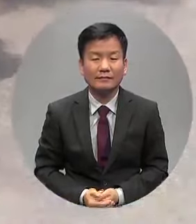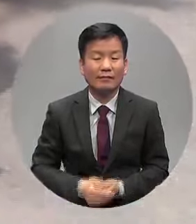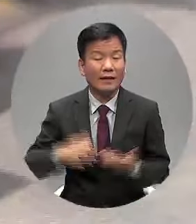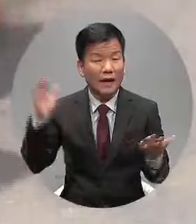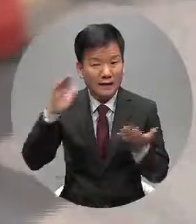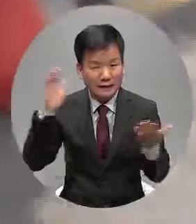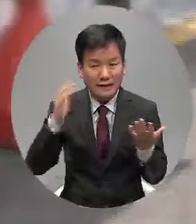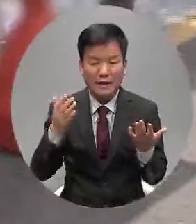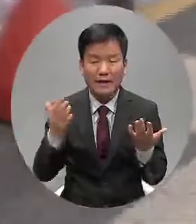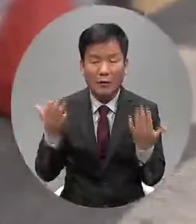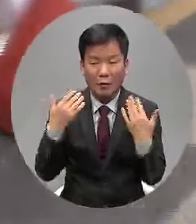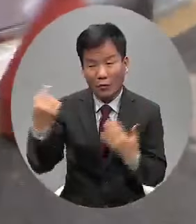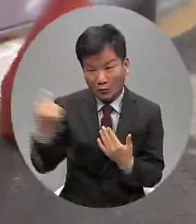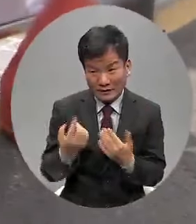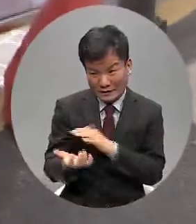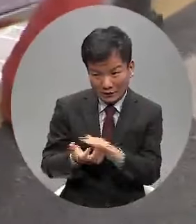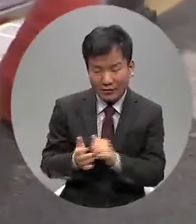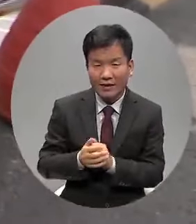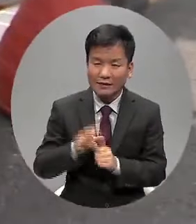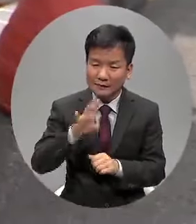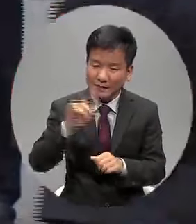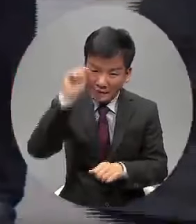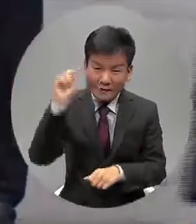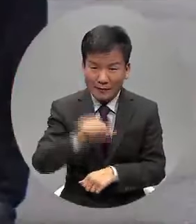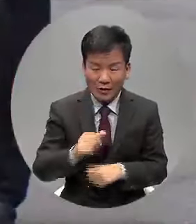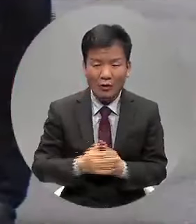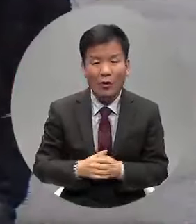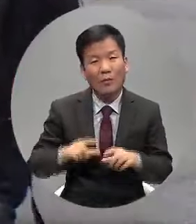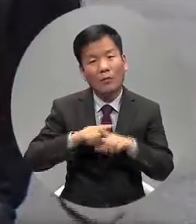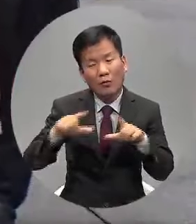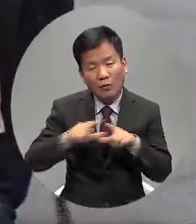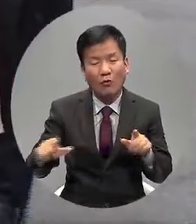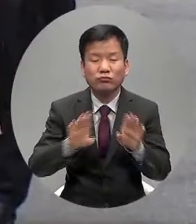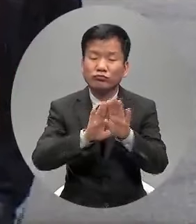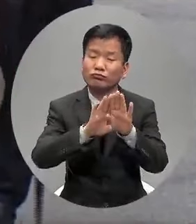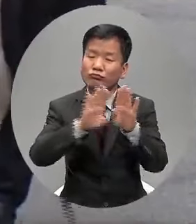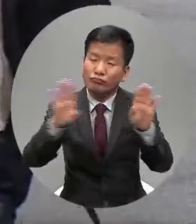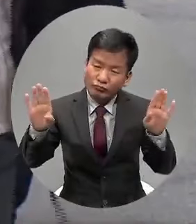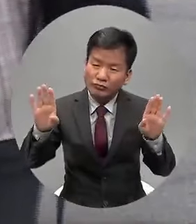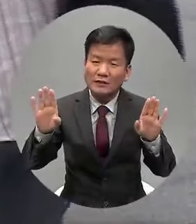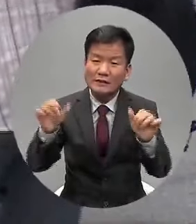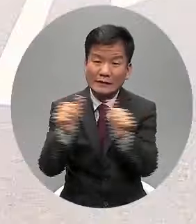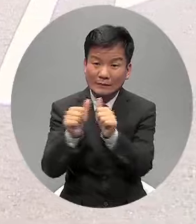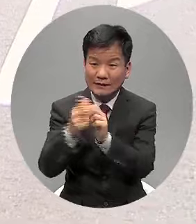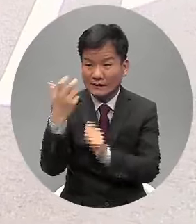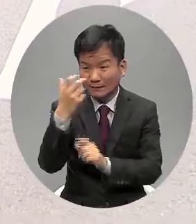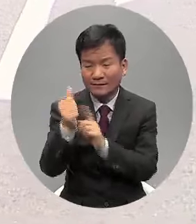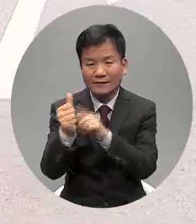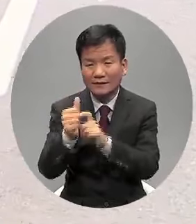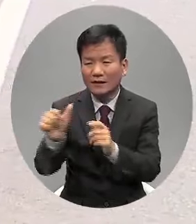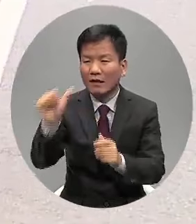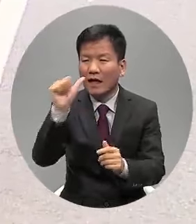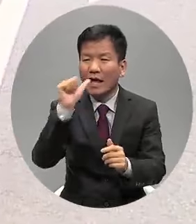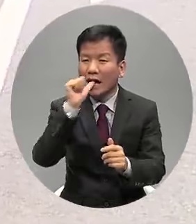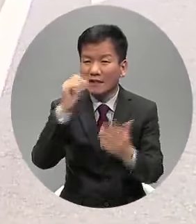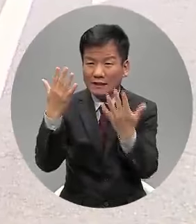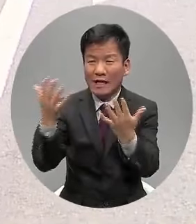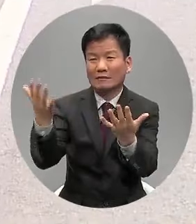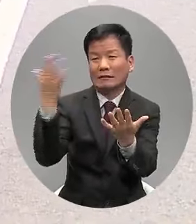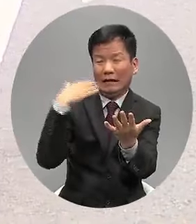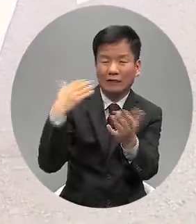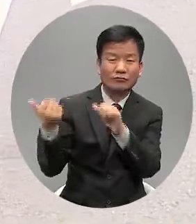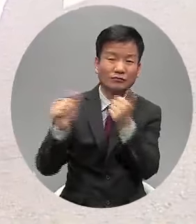학생들이 등교하기 전인 지난 24일 새벽, 평소처럼 정문을 열던 70대 경비원이 넘어진 철문에